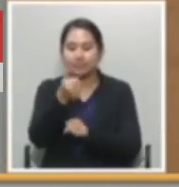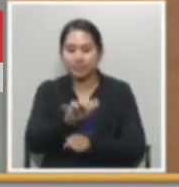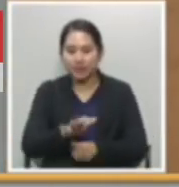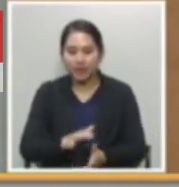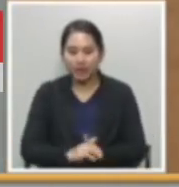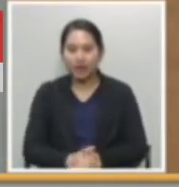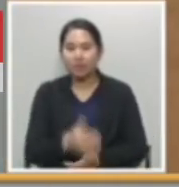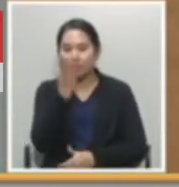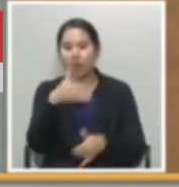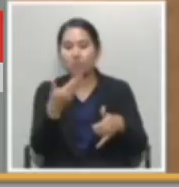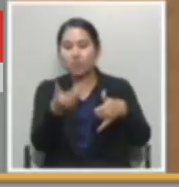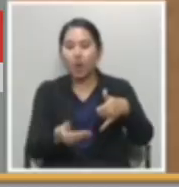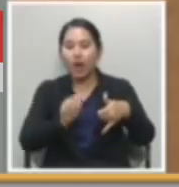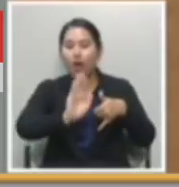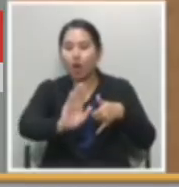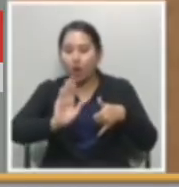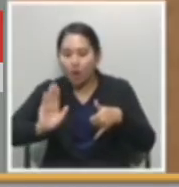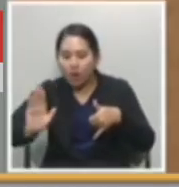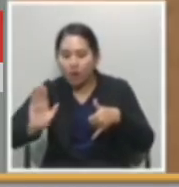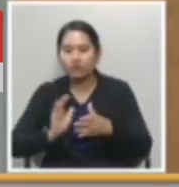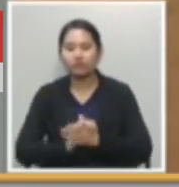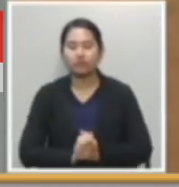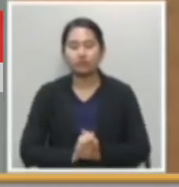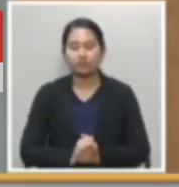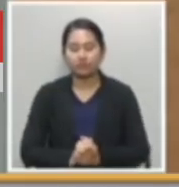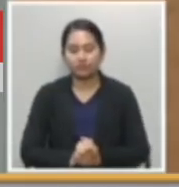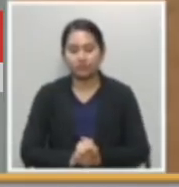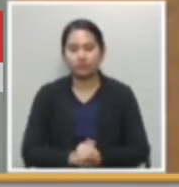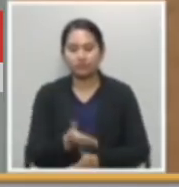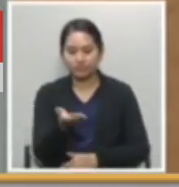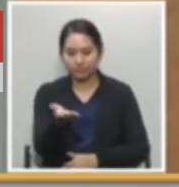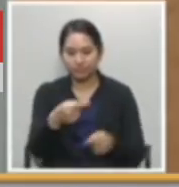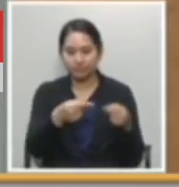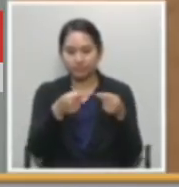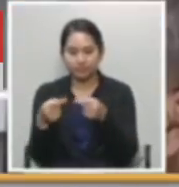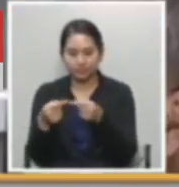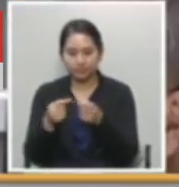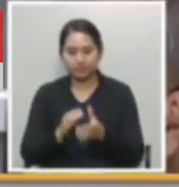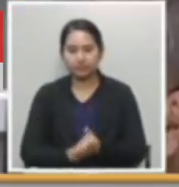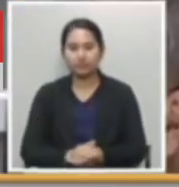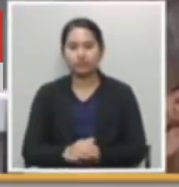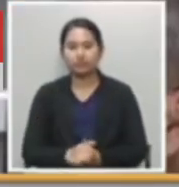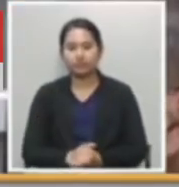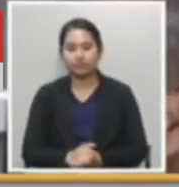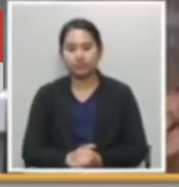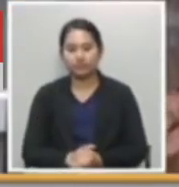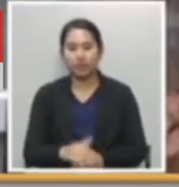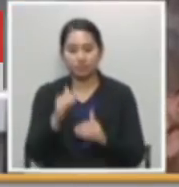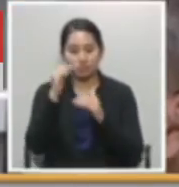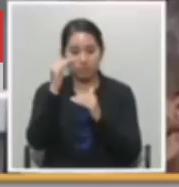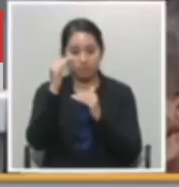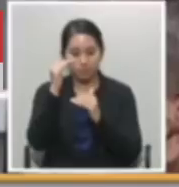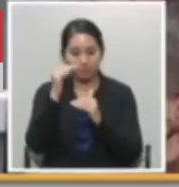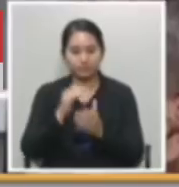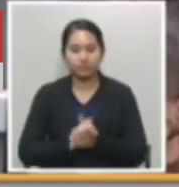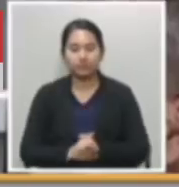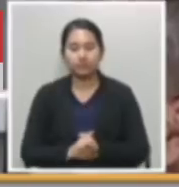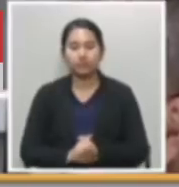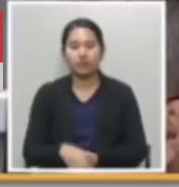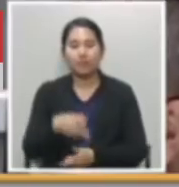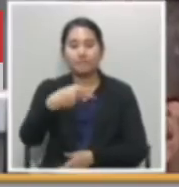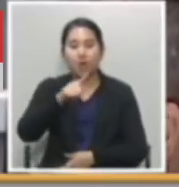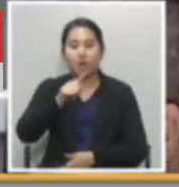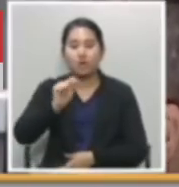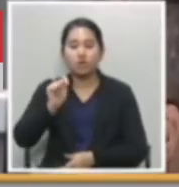ป็นบุคลิกของแต่ละคนไปเชิญสรานุชต่อครับ กลับเรียนท่านประธานครับ อยู่ในกรอบนี้นะครับ เรื่องปตท.สมั